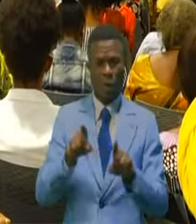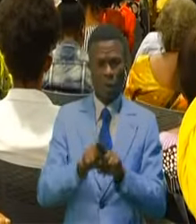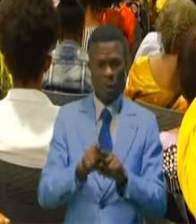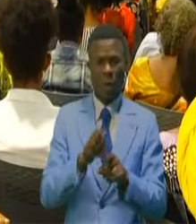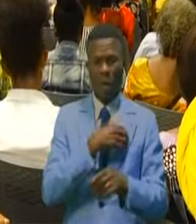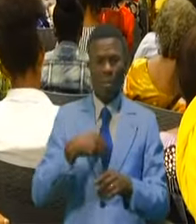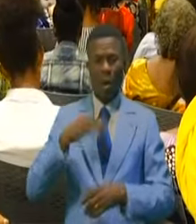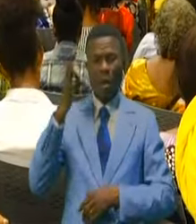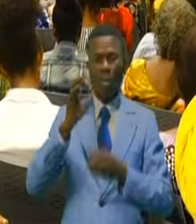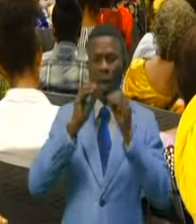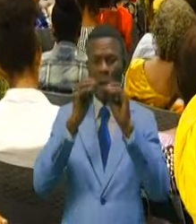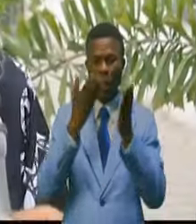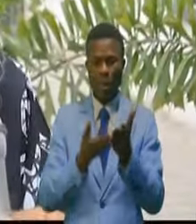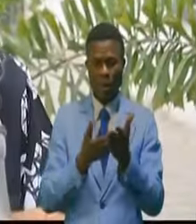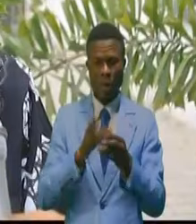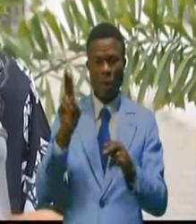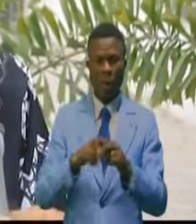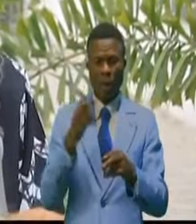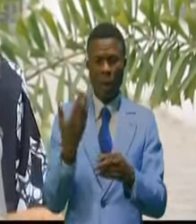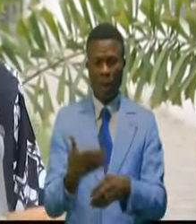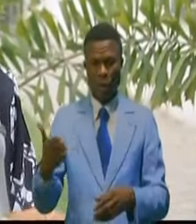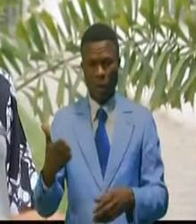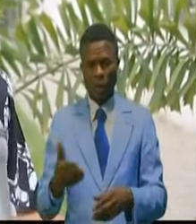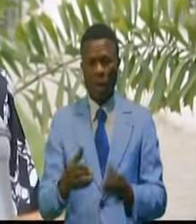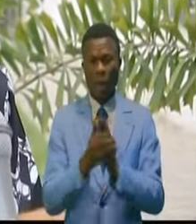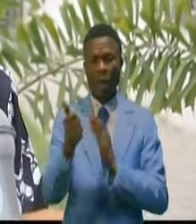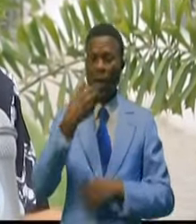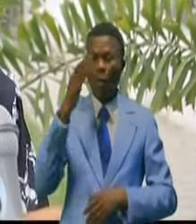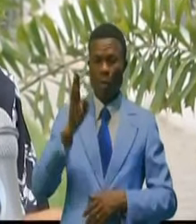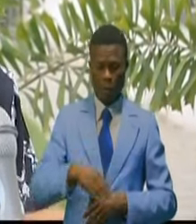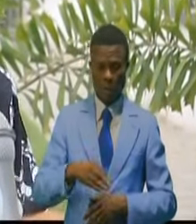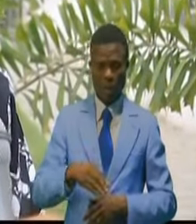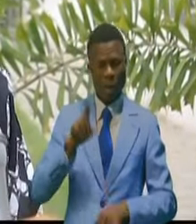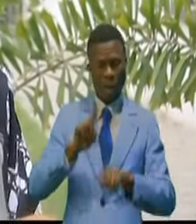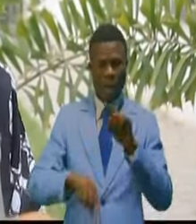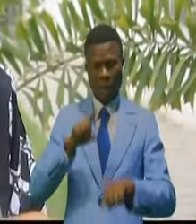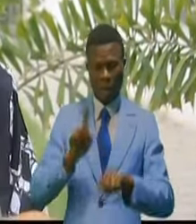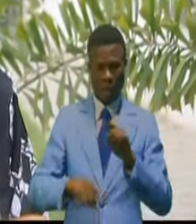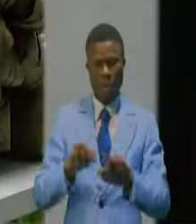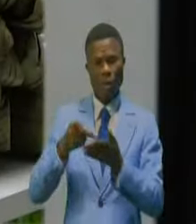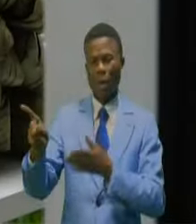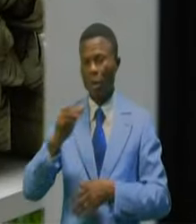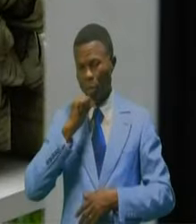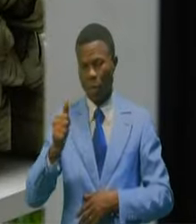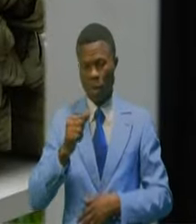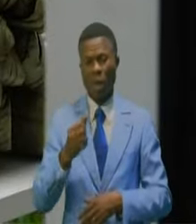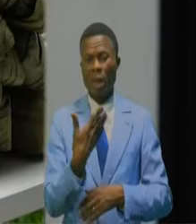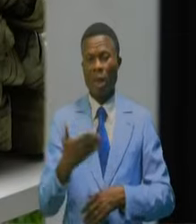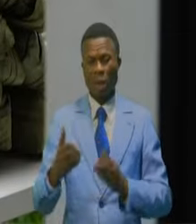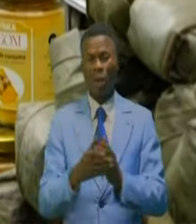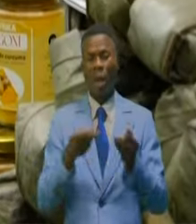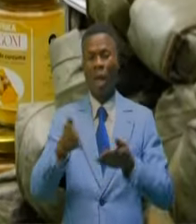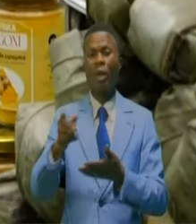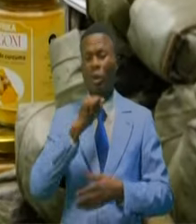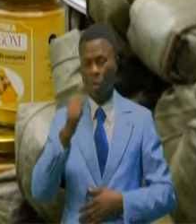l'oratrice du jour. Si leurs produits ne sont pas de bonne qualité, ils ne seront pas achetés si leurs produits ne sont pas